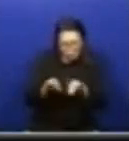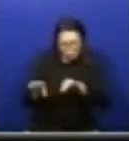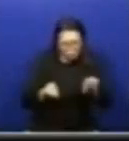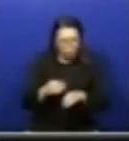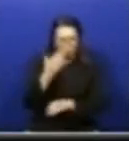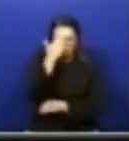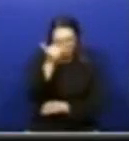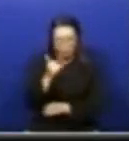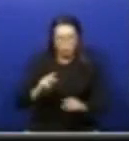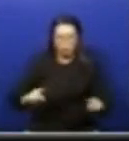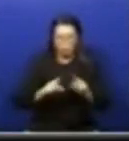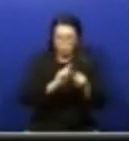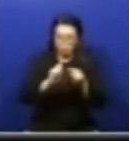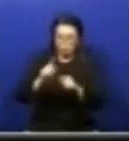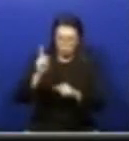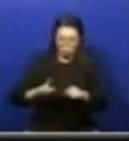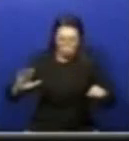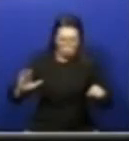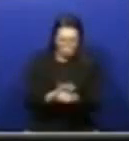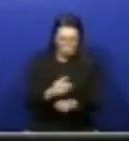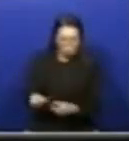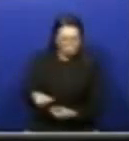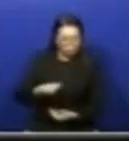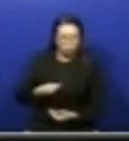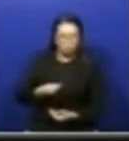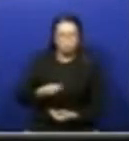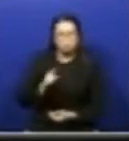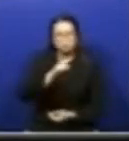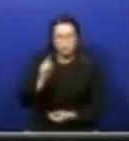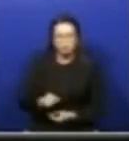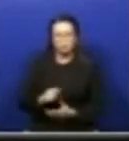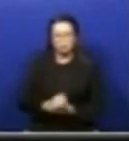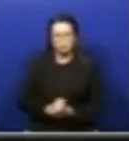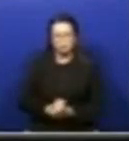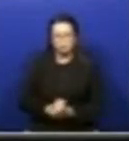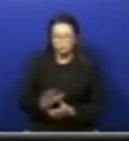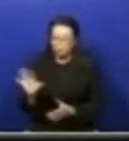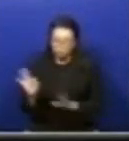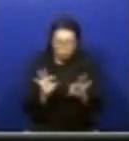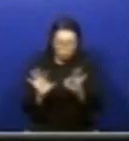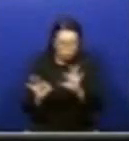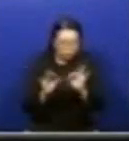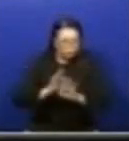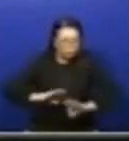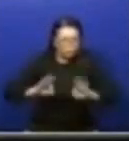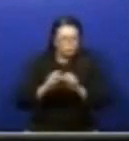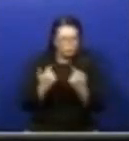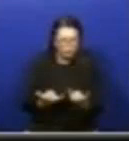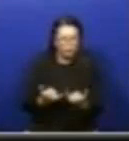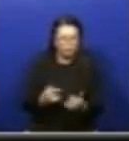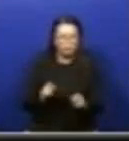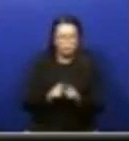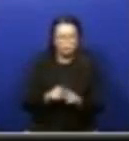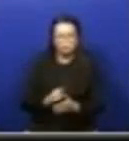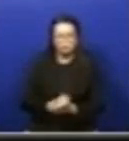มแม้แต่วัดเขาไปทำบุญกันทั้งหมดแต่เที่ยวนี้ลุงตู่ขอเงินกลับจาก